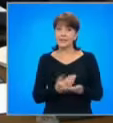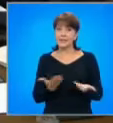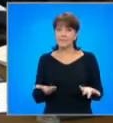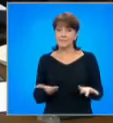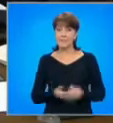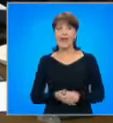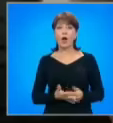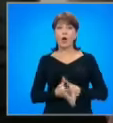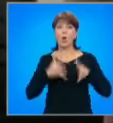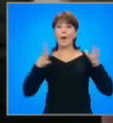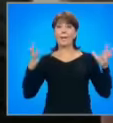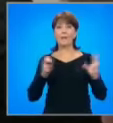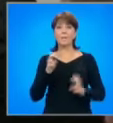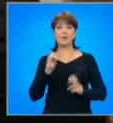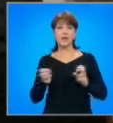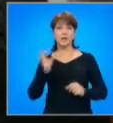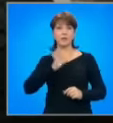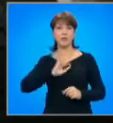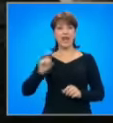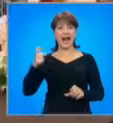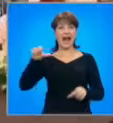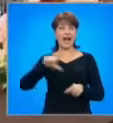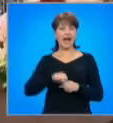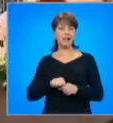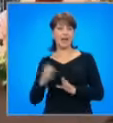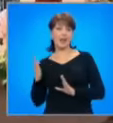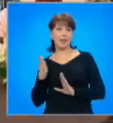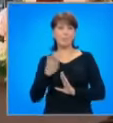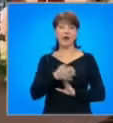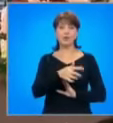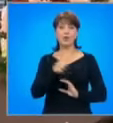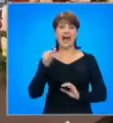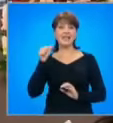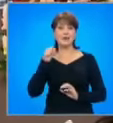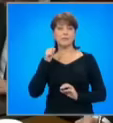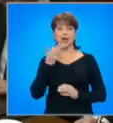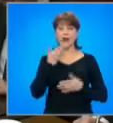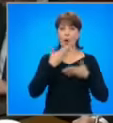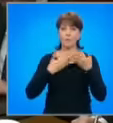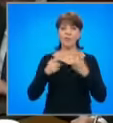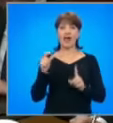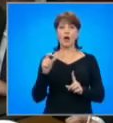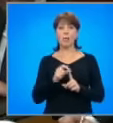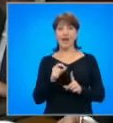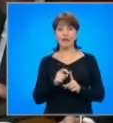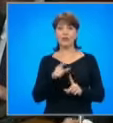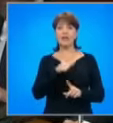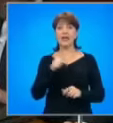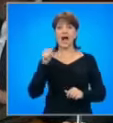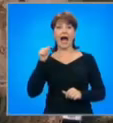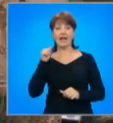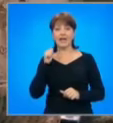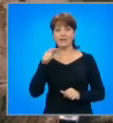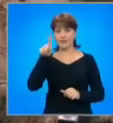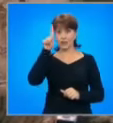Големи предприятия да получават газ директно от Азербайджан обсъдиха президентите Румен Радев и Илхам Алиев в София.